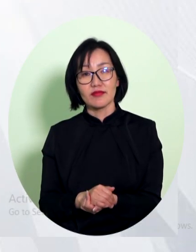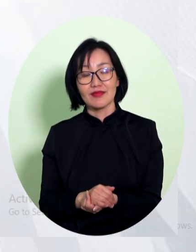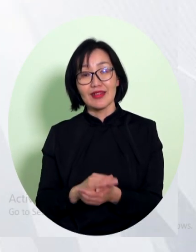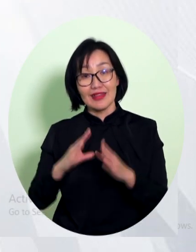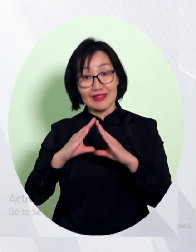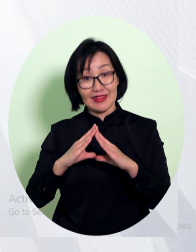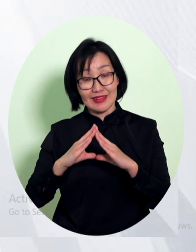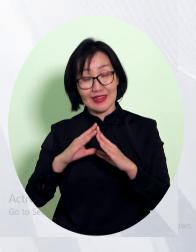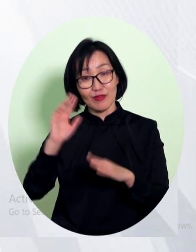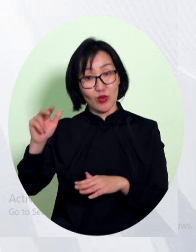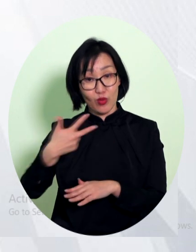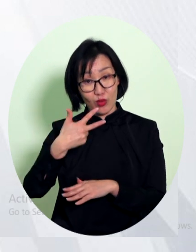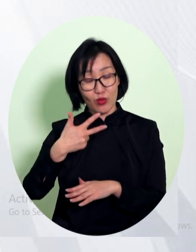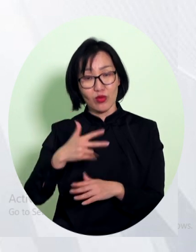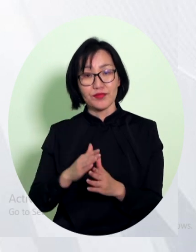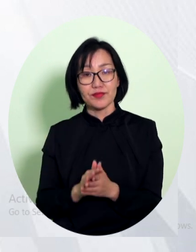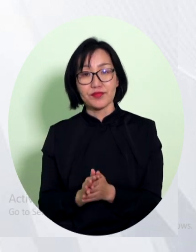За даалгавар 3.